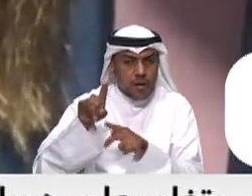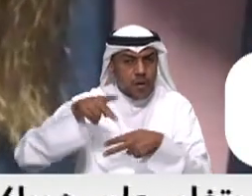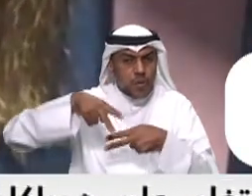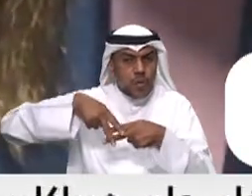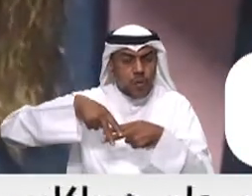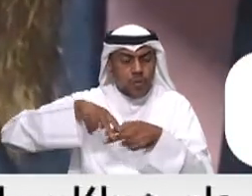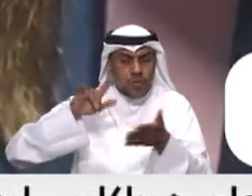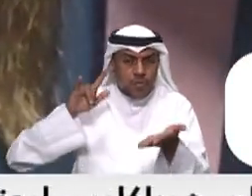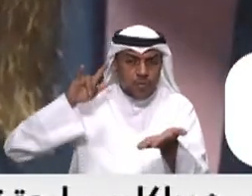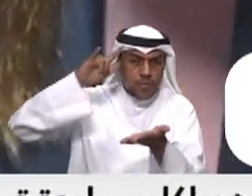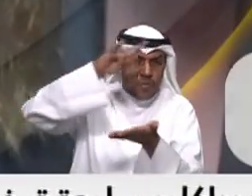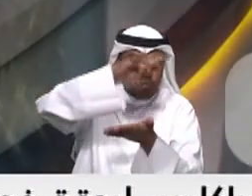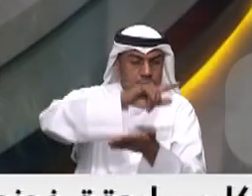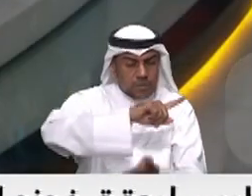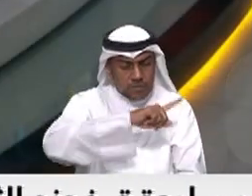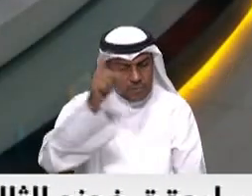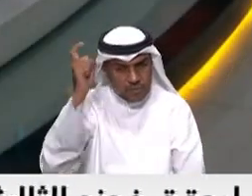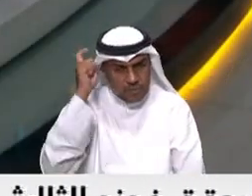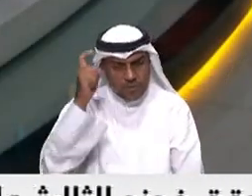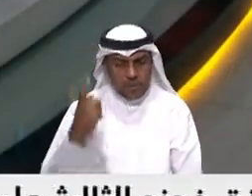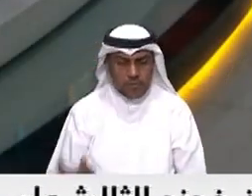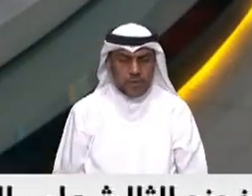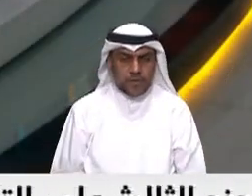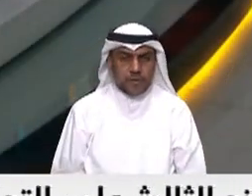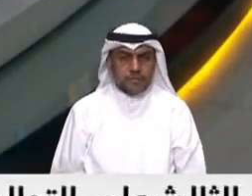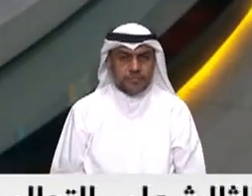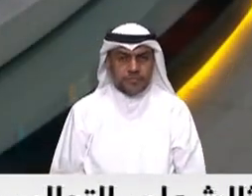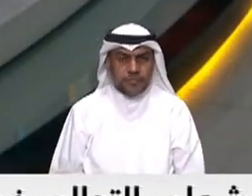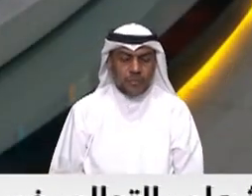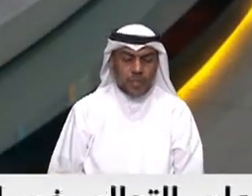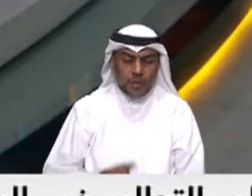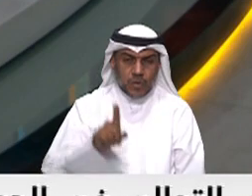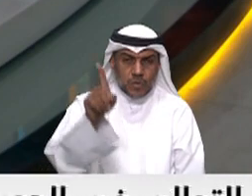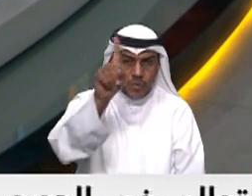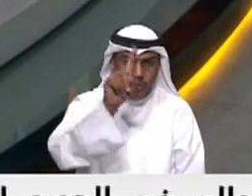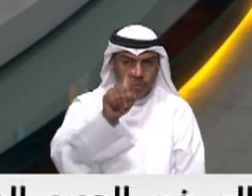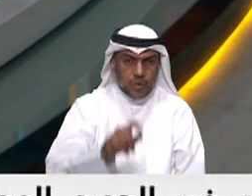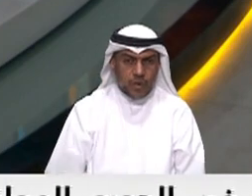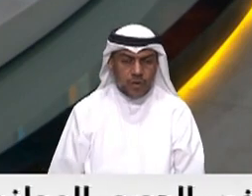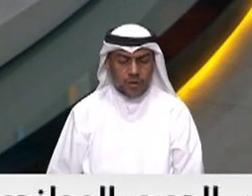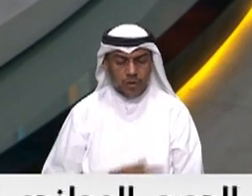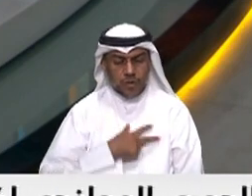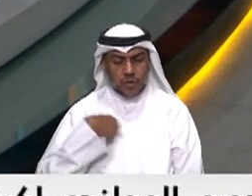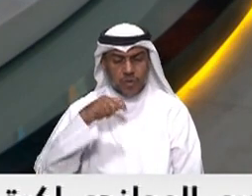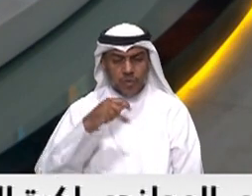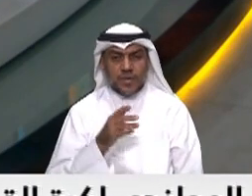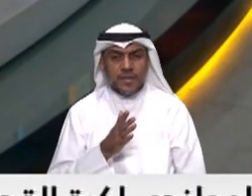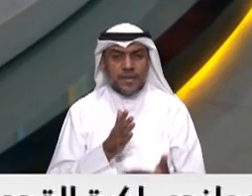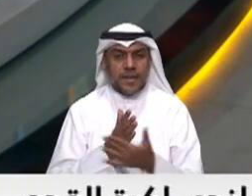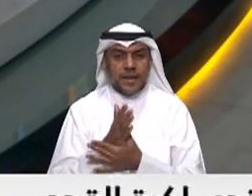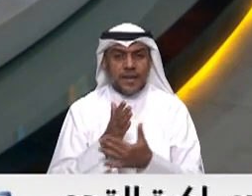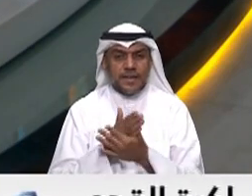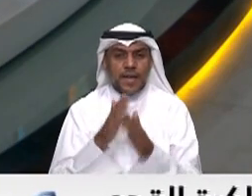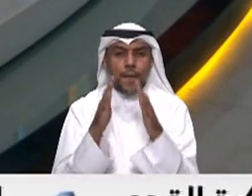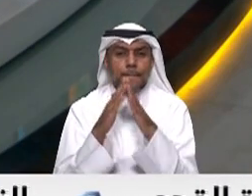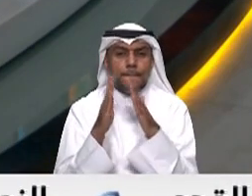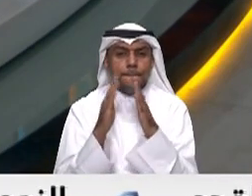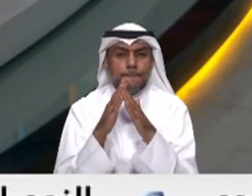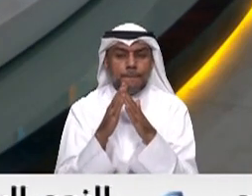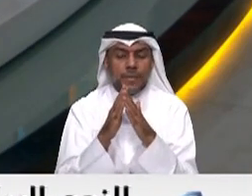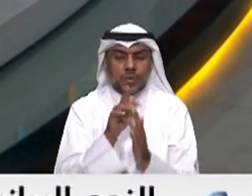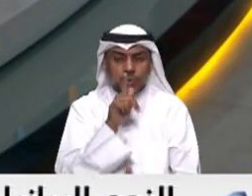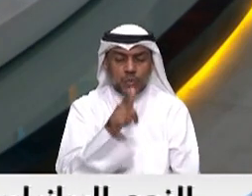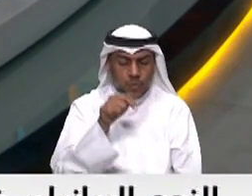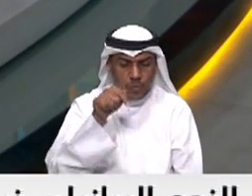الدولة اللبنانية. نعم مي، دعيني أيضا أنتقل معك إلى تصريح وزير الخارجية المصرية الذي أكد اليوم أهمية